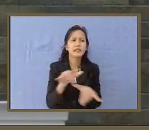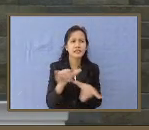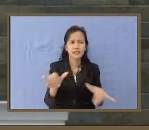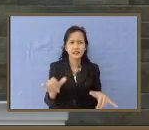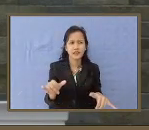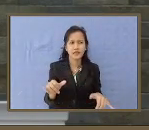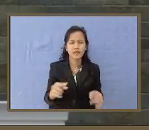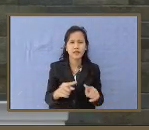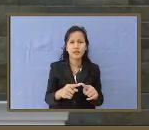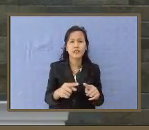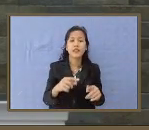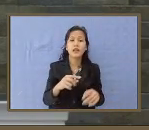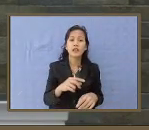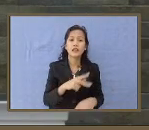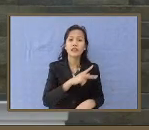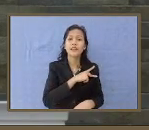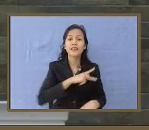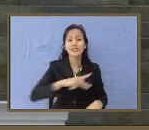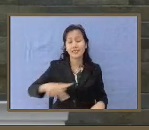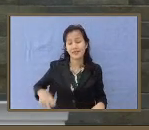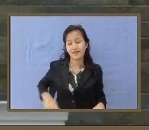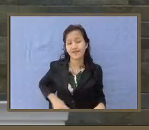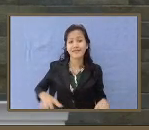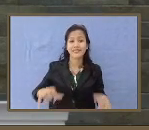ng mga hari na merong crown.